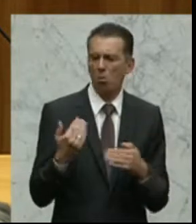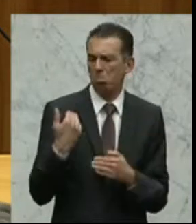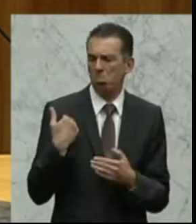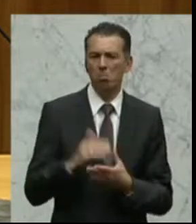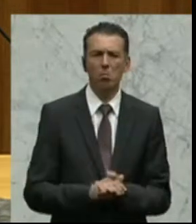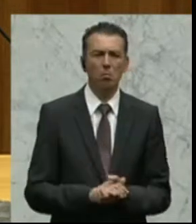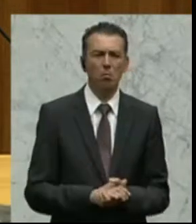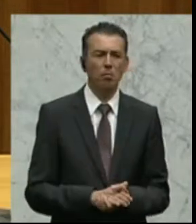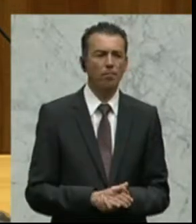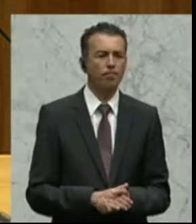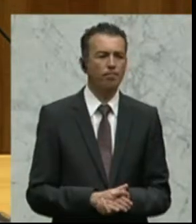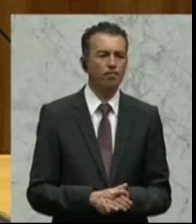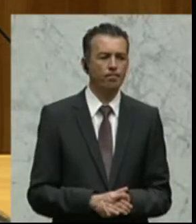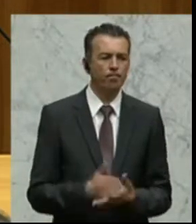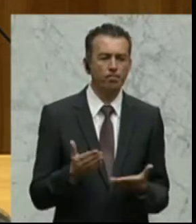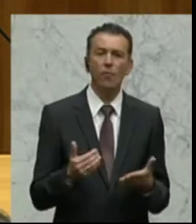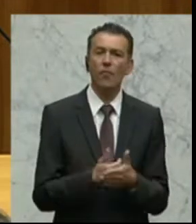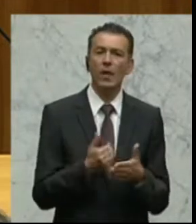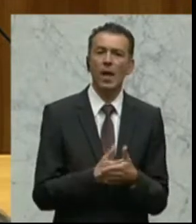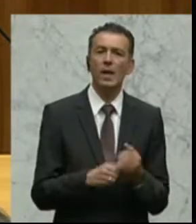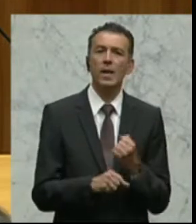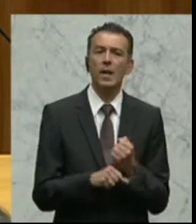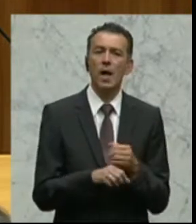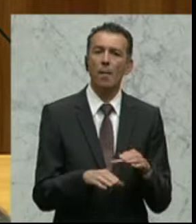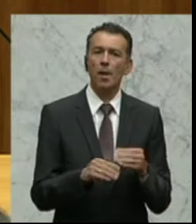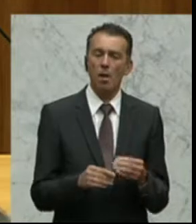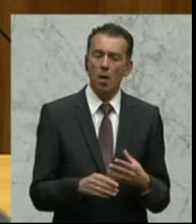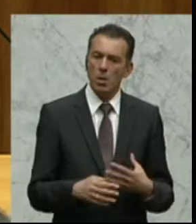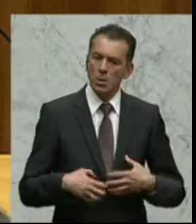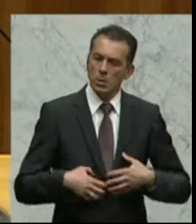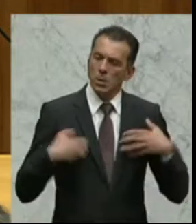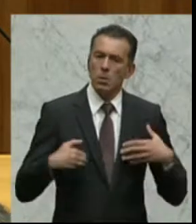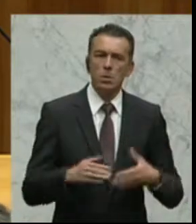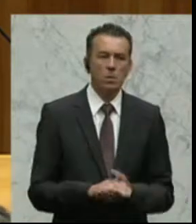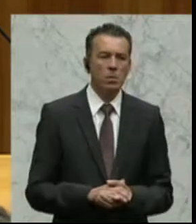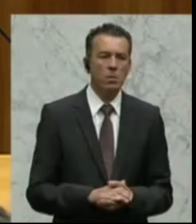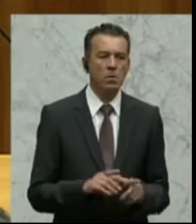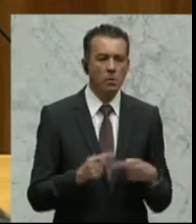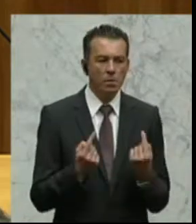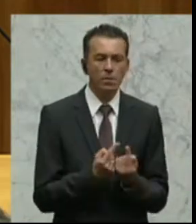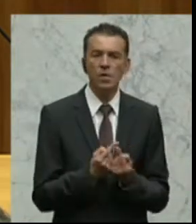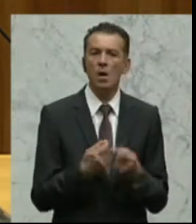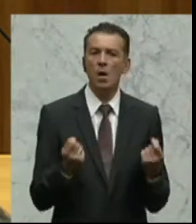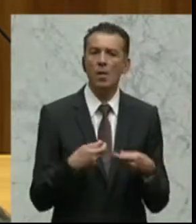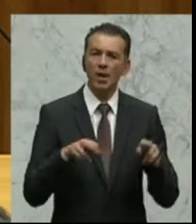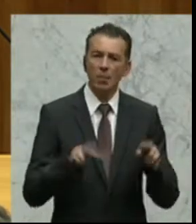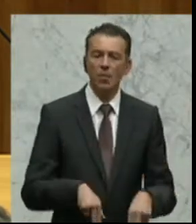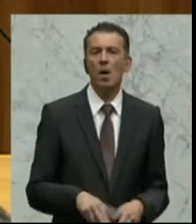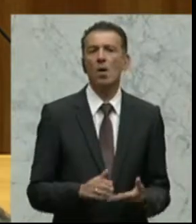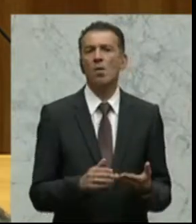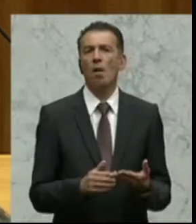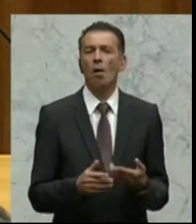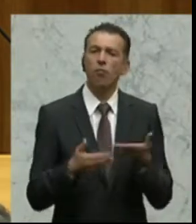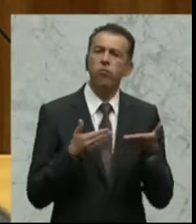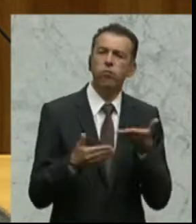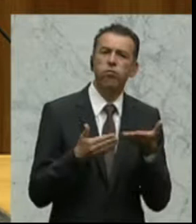das den Vertretern der Arbeitnehmerschaft aufgestoßen ist, nämlich, dass die Betriebsrätinnen und Betriebsräte vor Ort verhandeln,